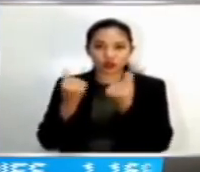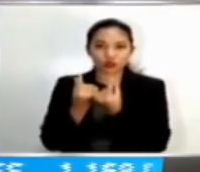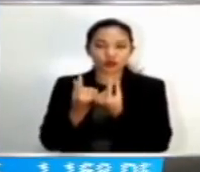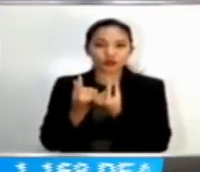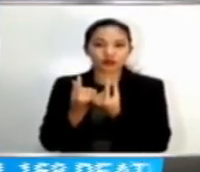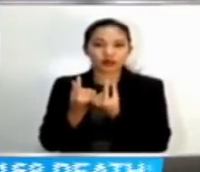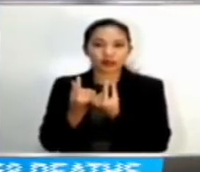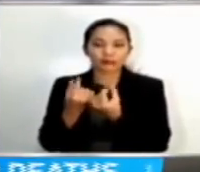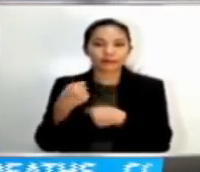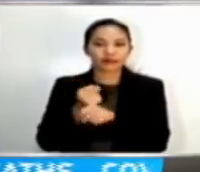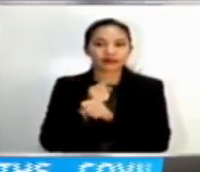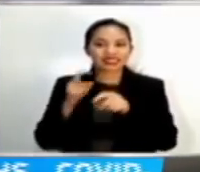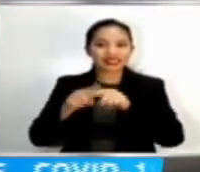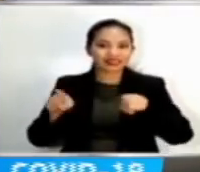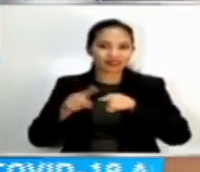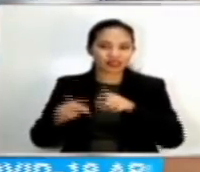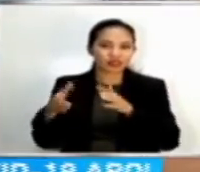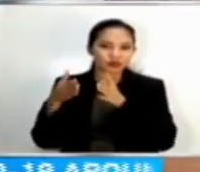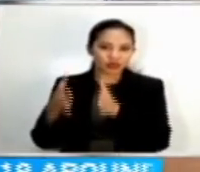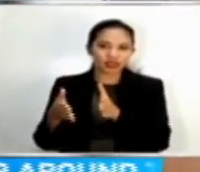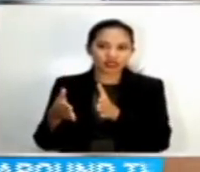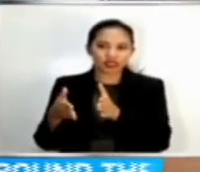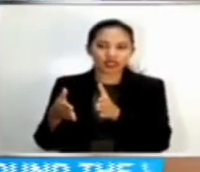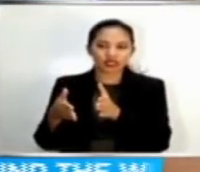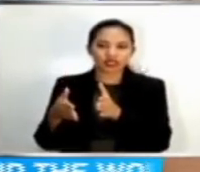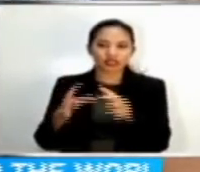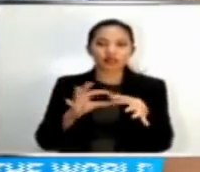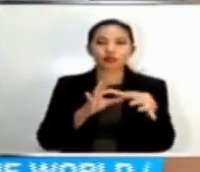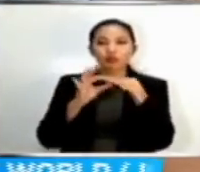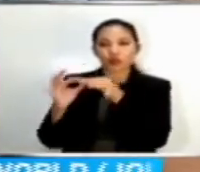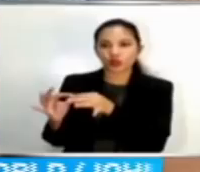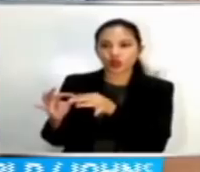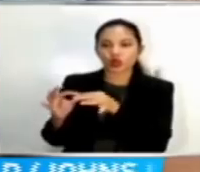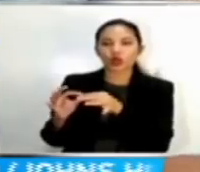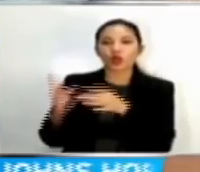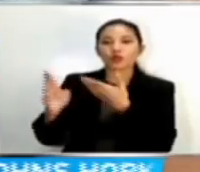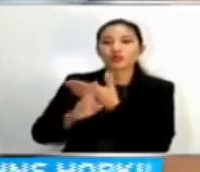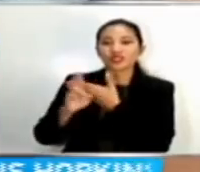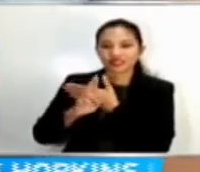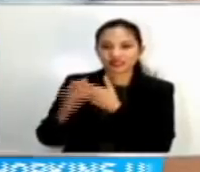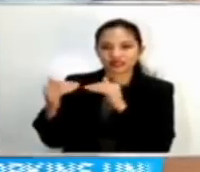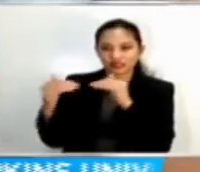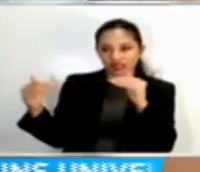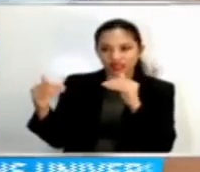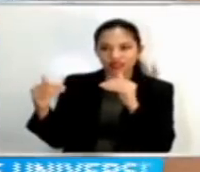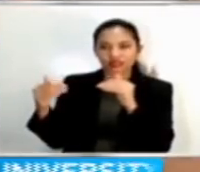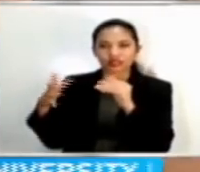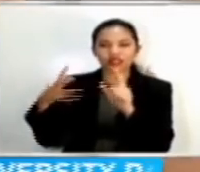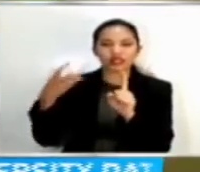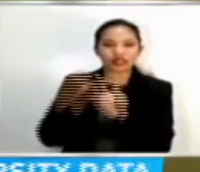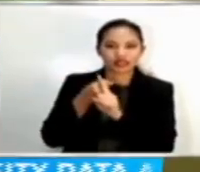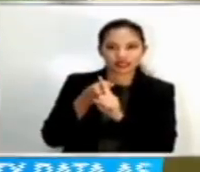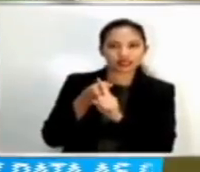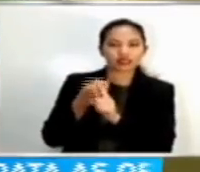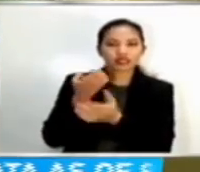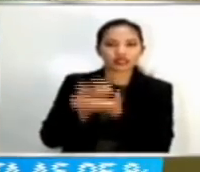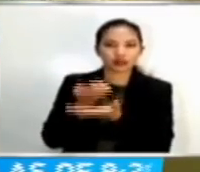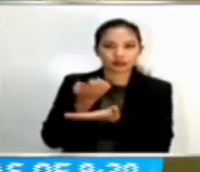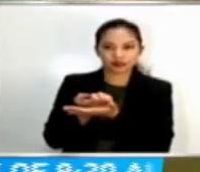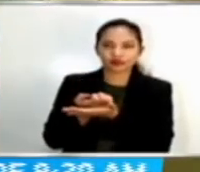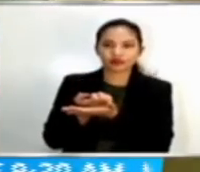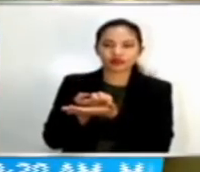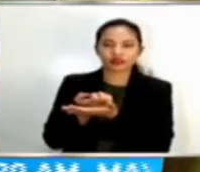approach naman based on risk level, saka based on economic impact ng pandemic. And ang nakita